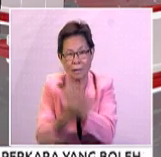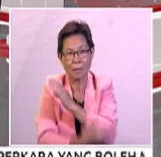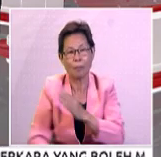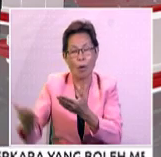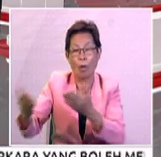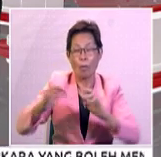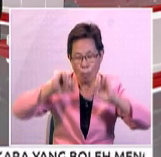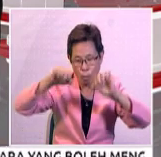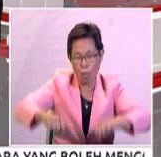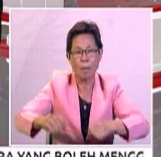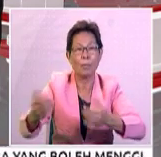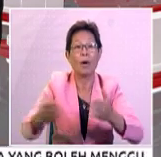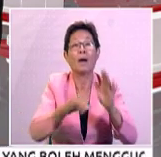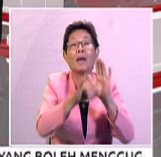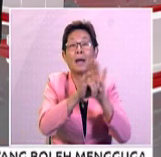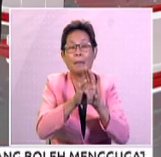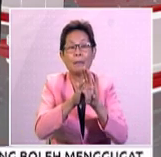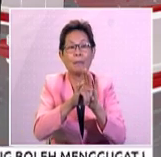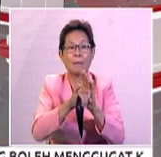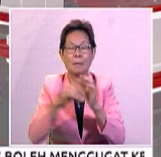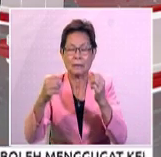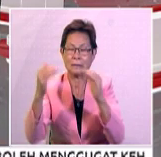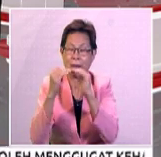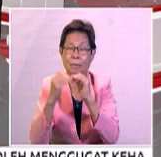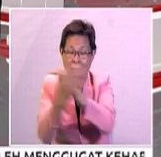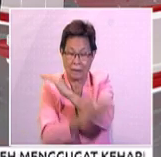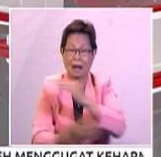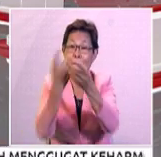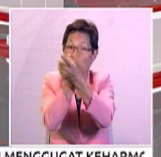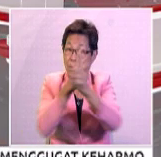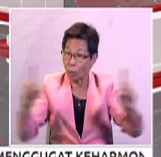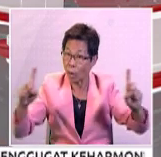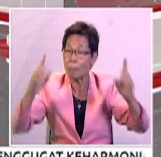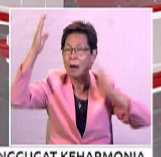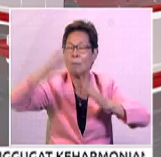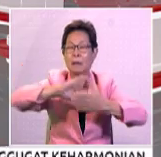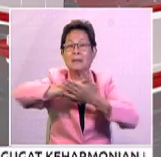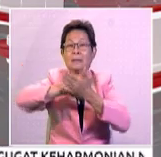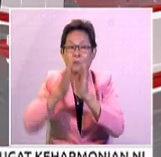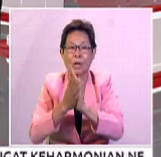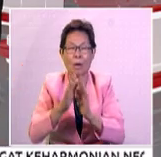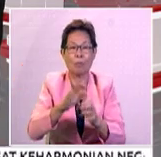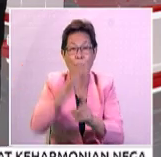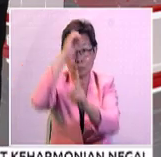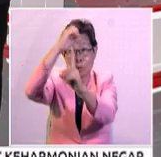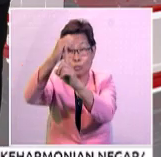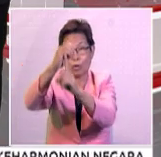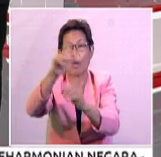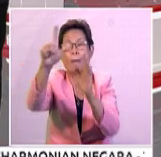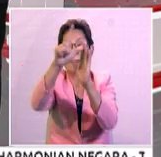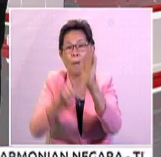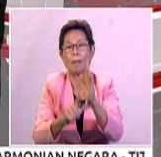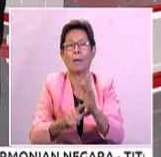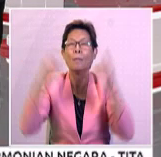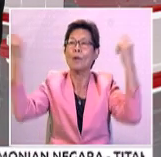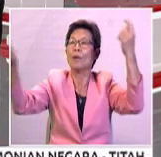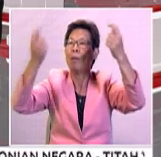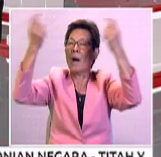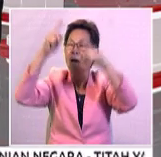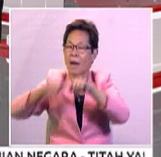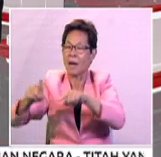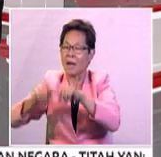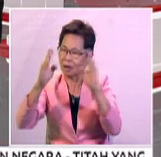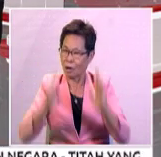ekonomi yang stabil. Sebagai sebuah negara berdaulat, negara perlu merealisasikan aspirasi perlembagaan, terutama meraihkan